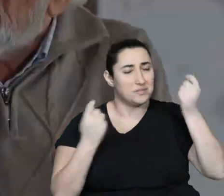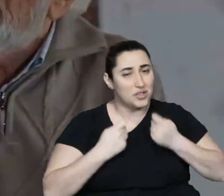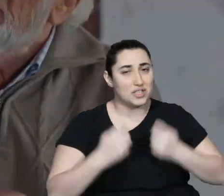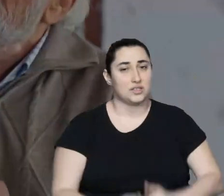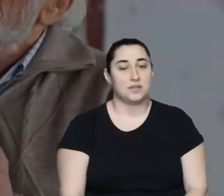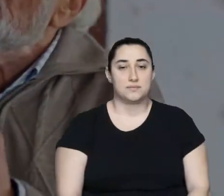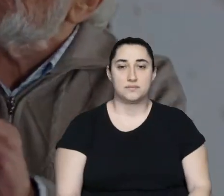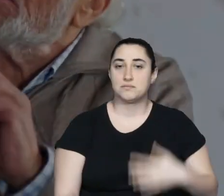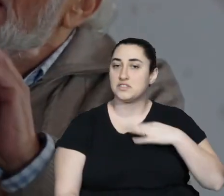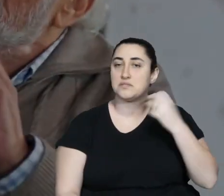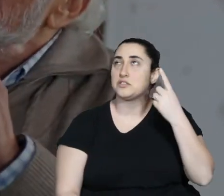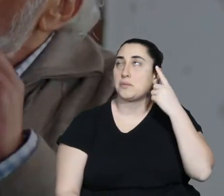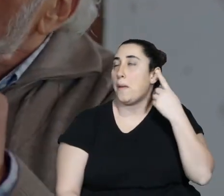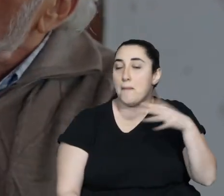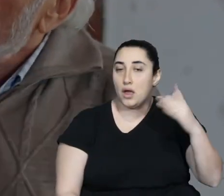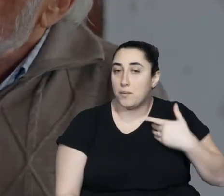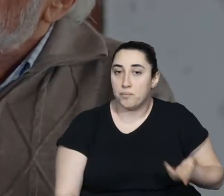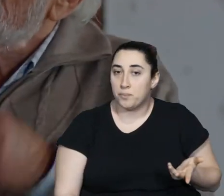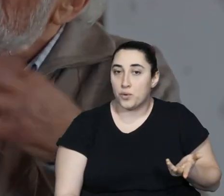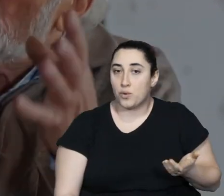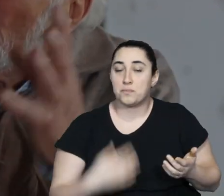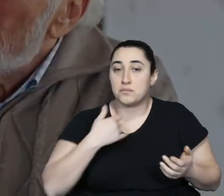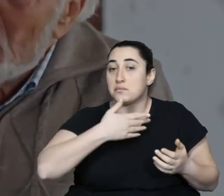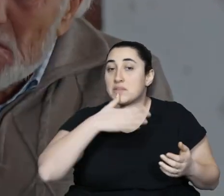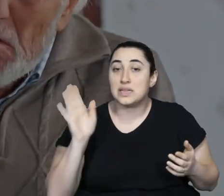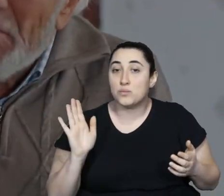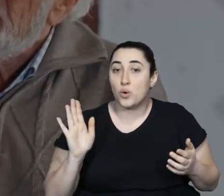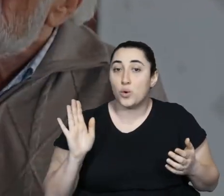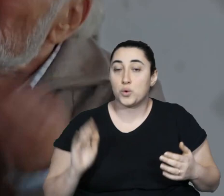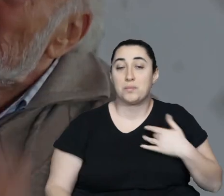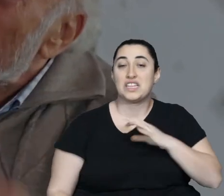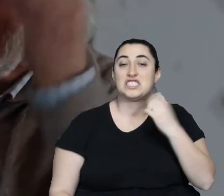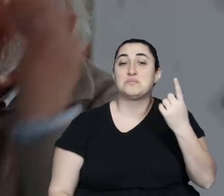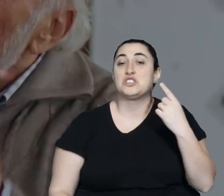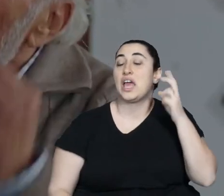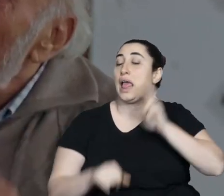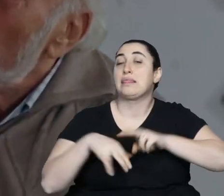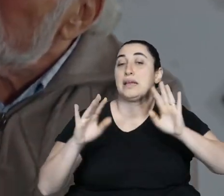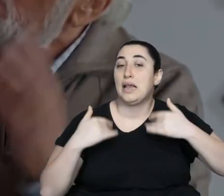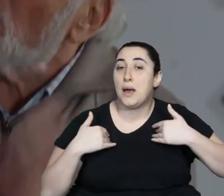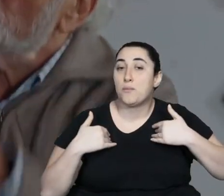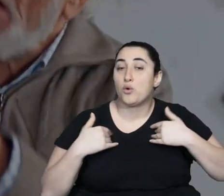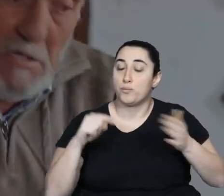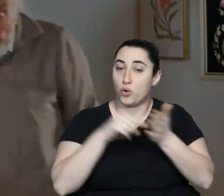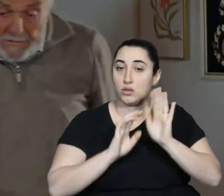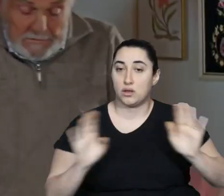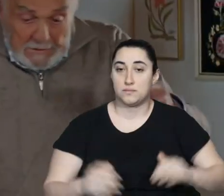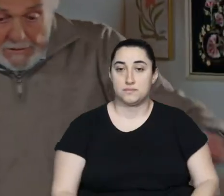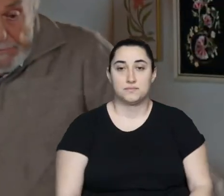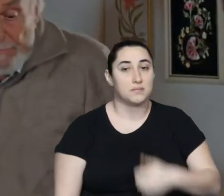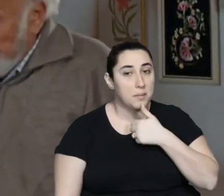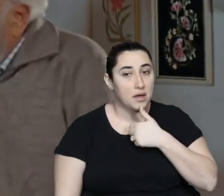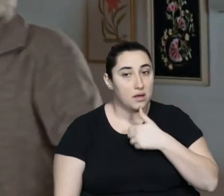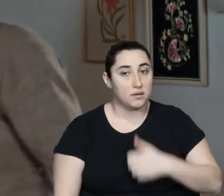zorla. Benim hiçbir şeyden haberim yok. Bilmiyorum. Ben hiçbir şey hatırlamıyorum. Nokta.